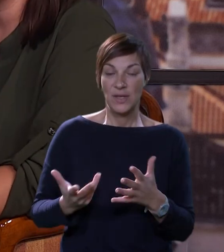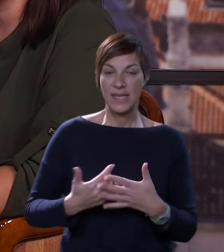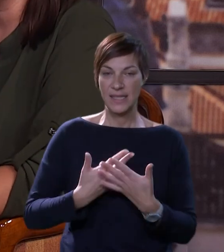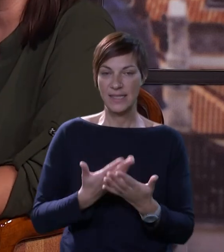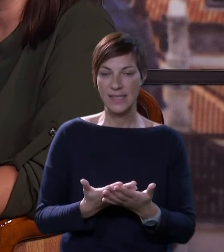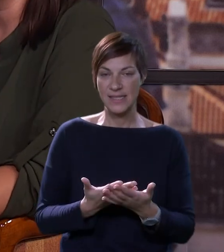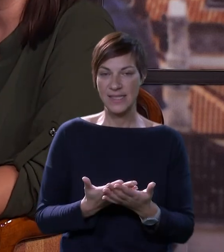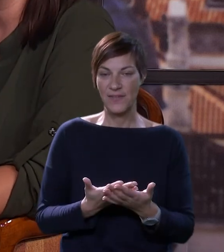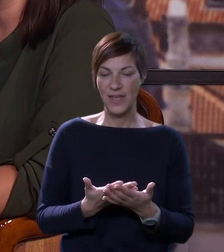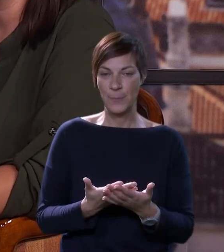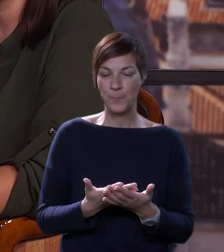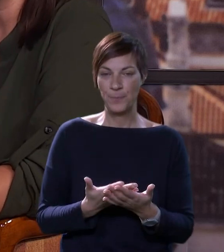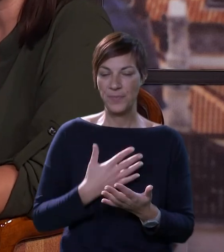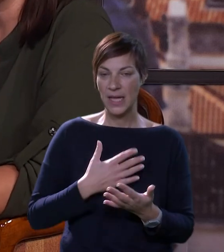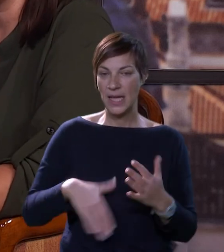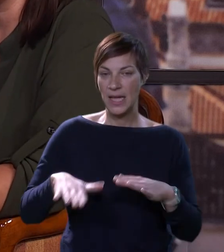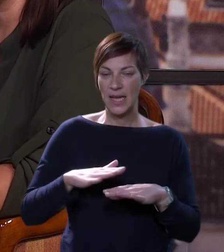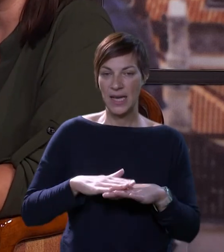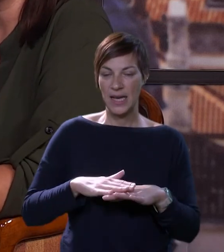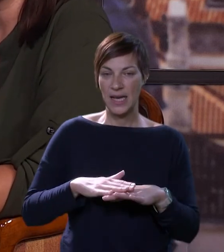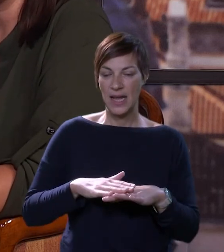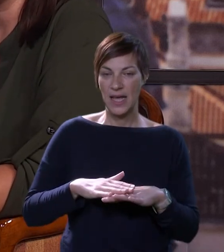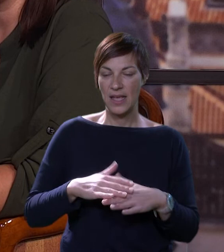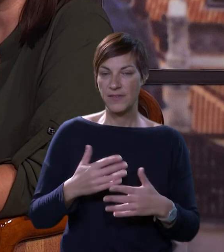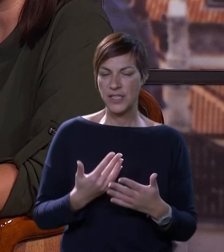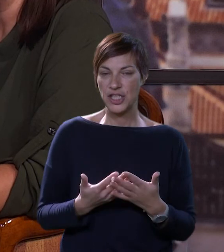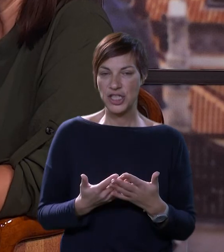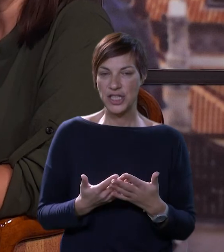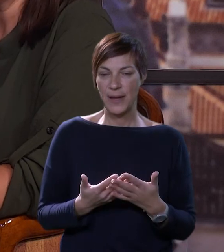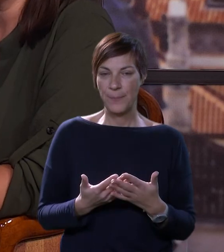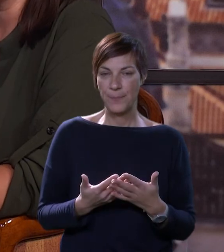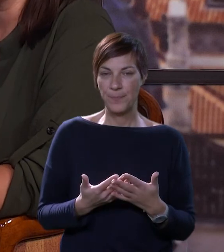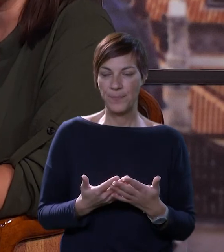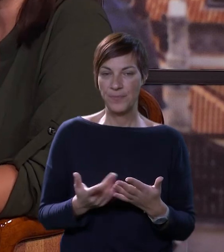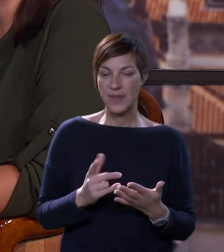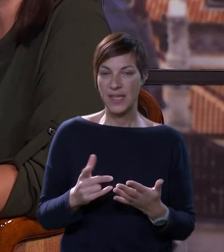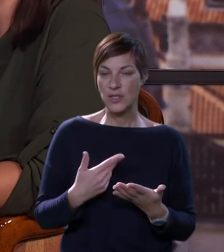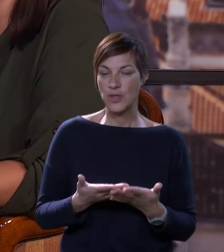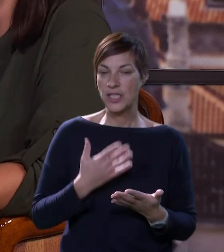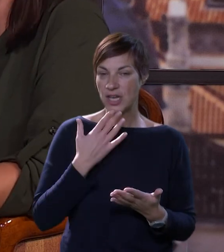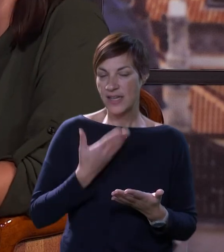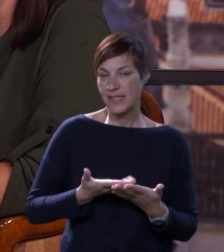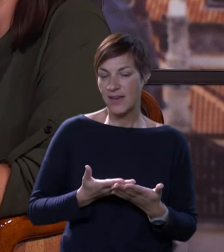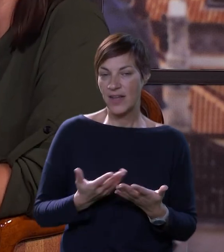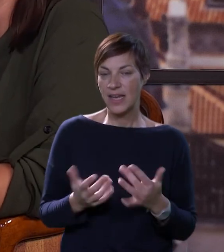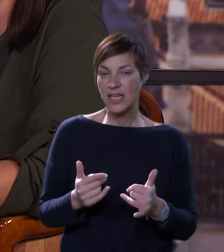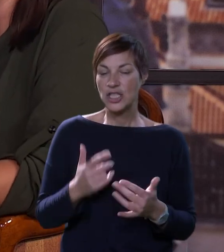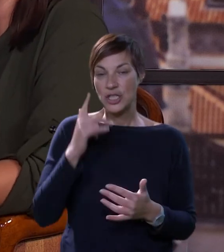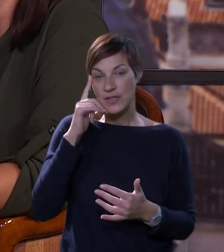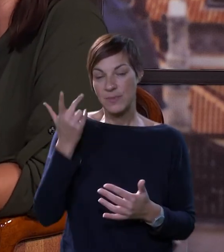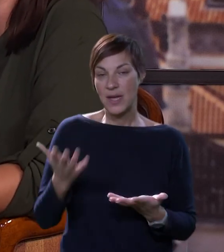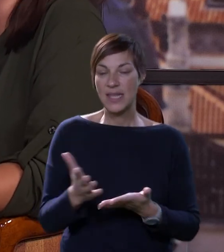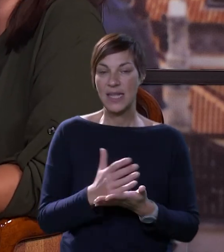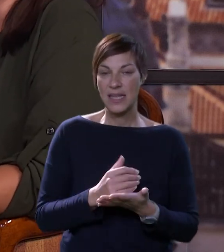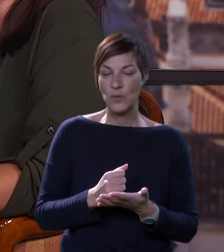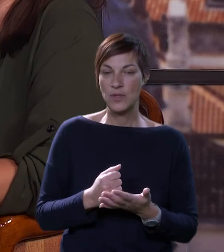gdje ste vi najviše, gdje se sjećate nekako neću reći najzahvalnije, ali nešto što smatrate